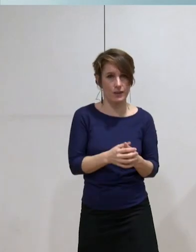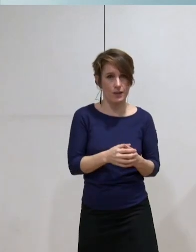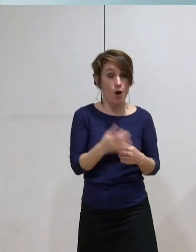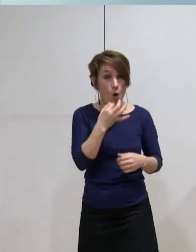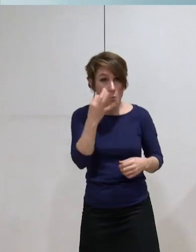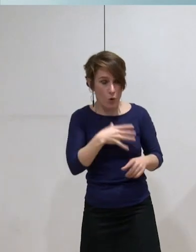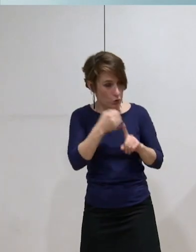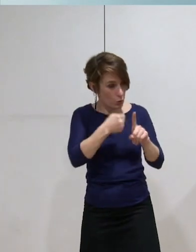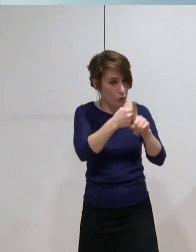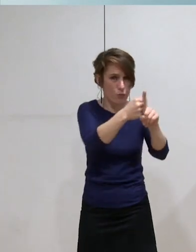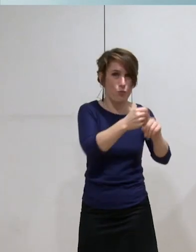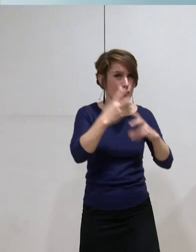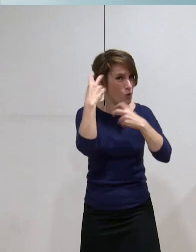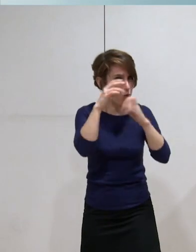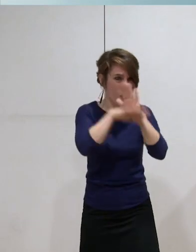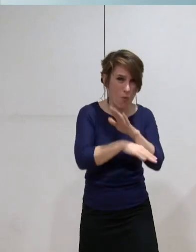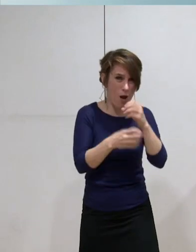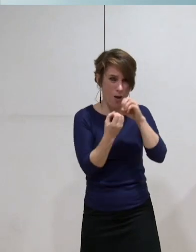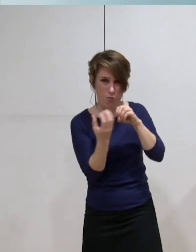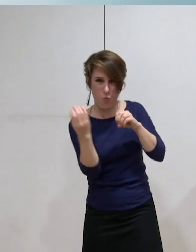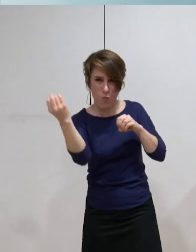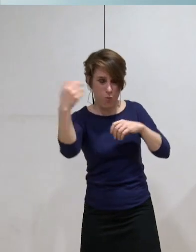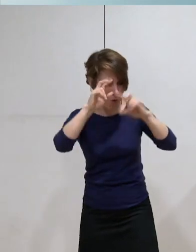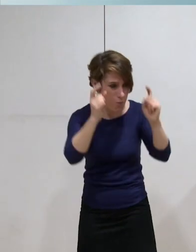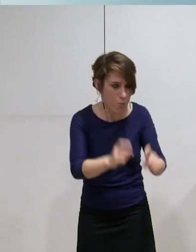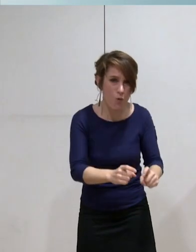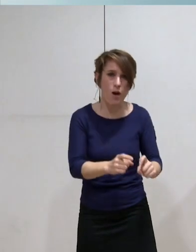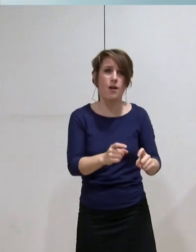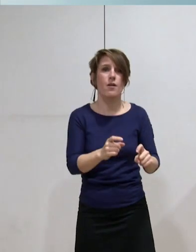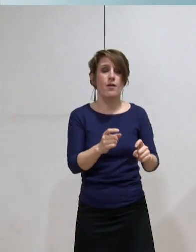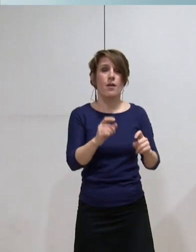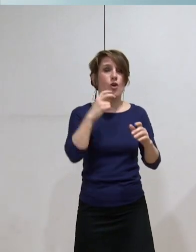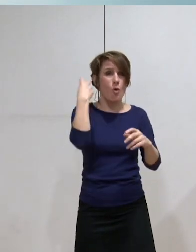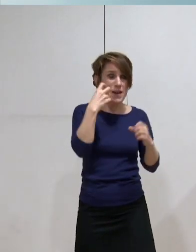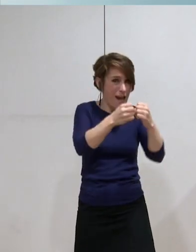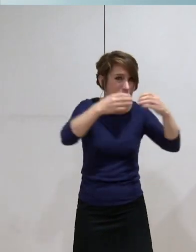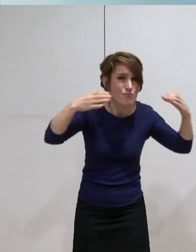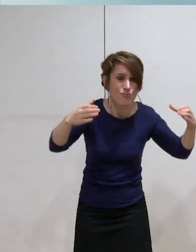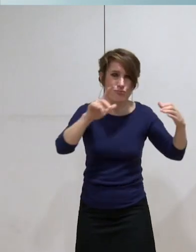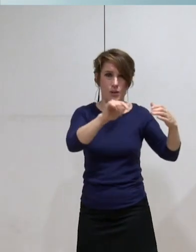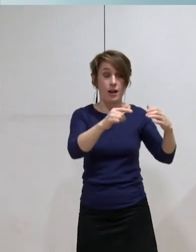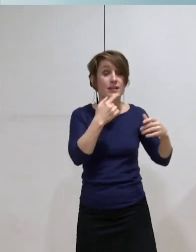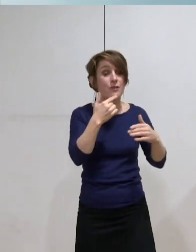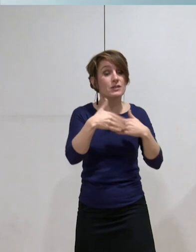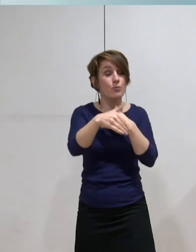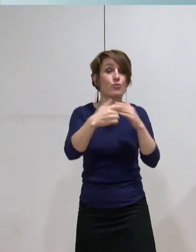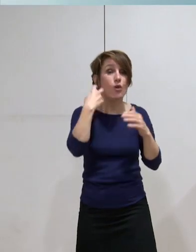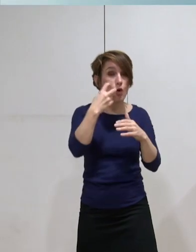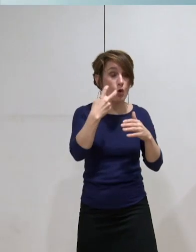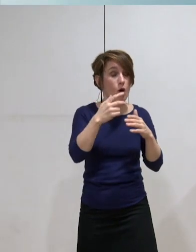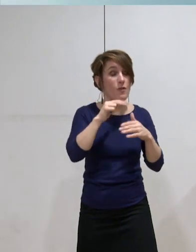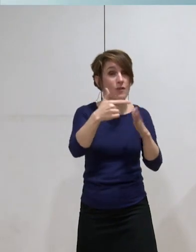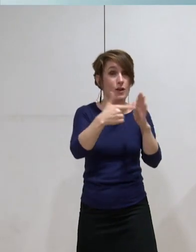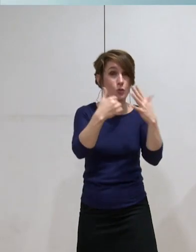pollutions que sont le bruit et les polluant atmosphériques pô échange multimodal à la gare Grenoble va en 2016 rattraper son